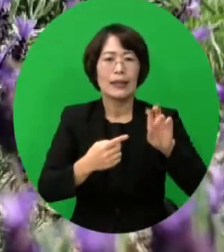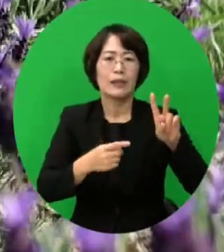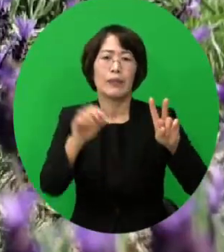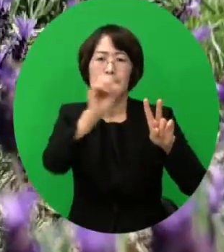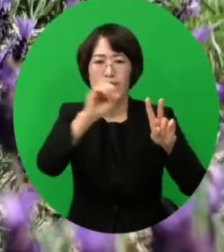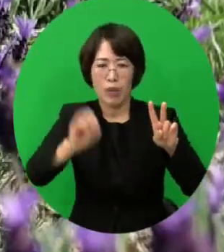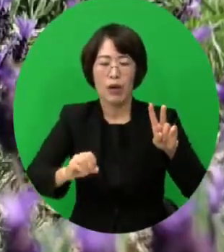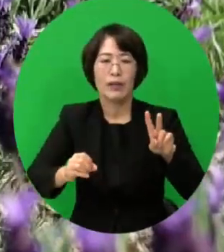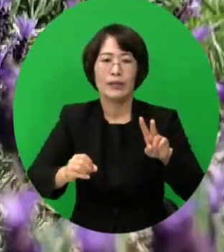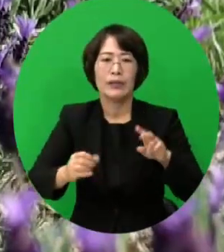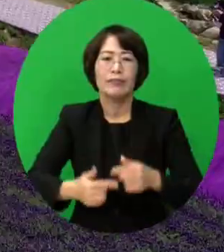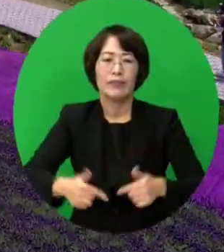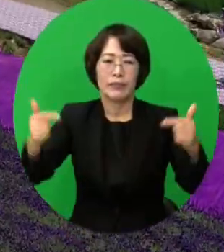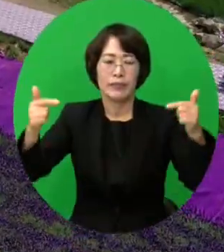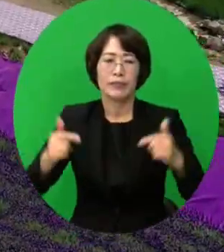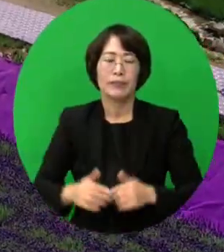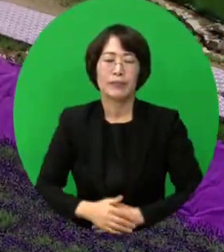42% 늘었습니다